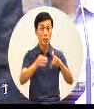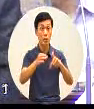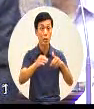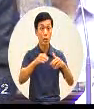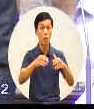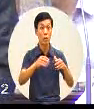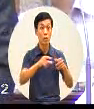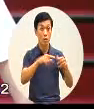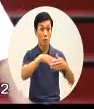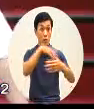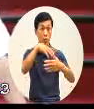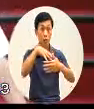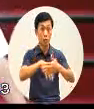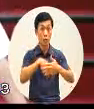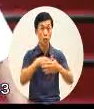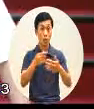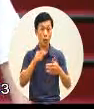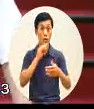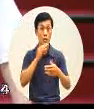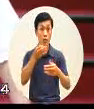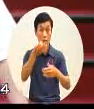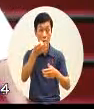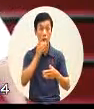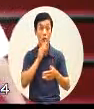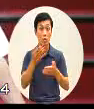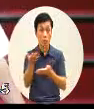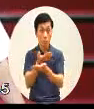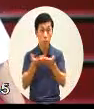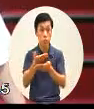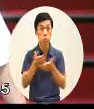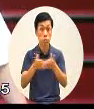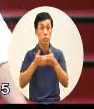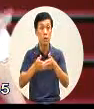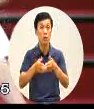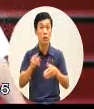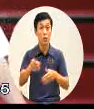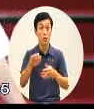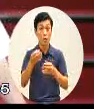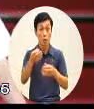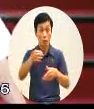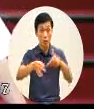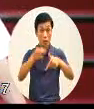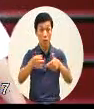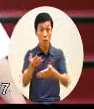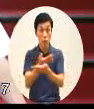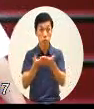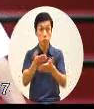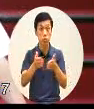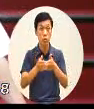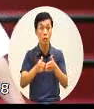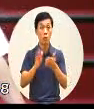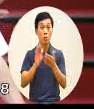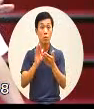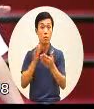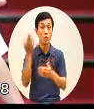构。那么协议架构，我请问一下，协议架构至少都通常啊吼，过去安尼协议架构拢是